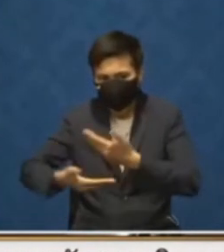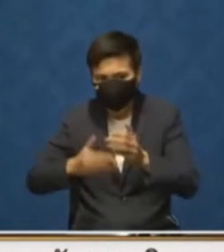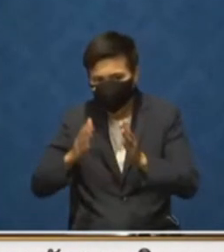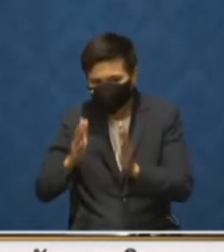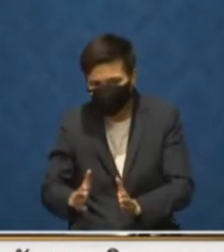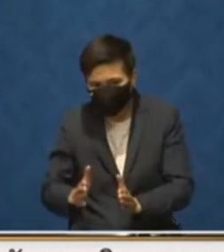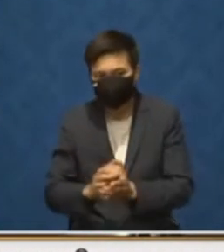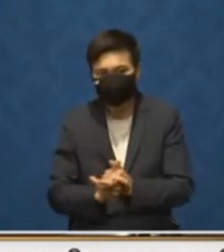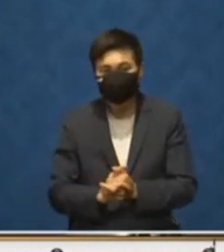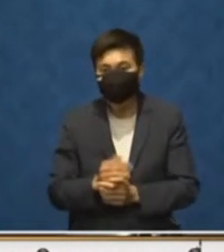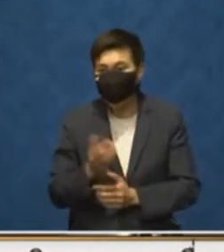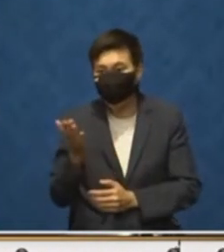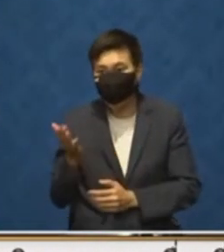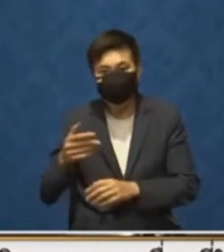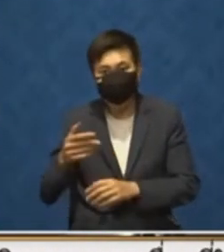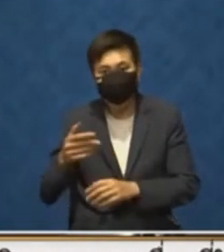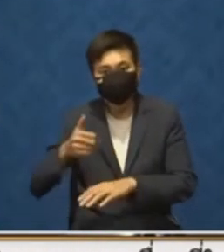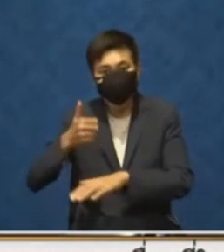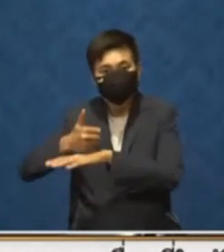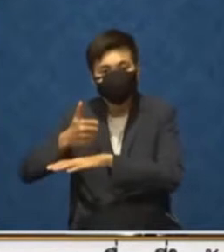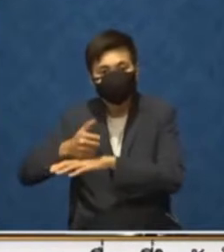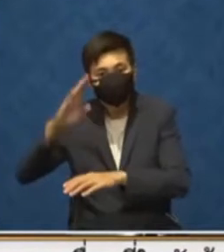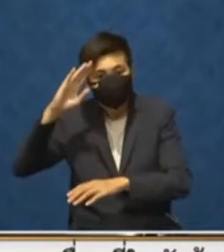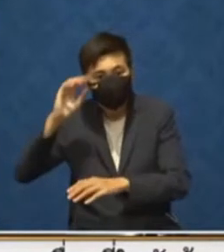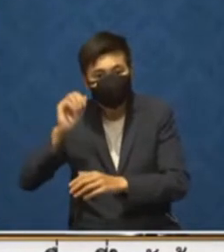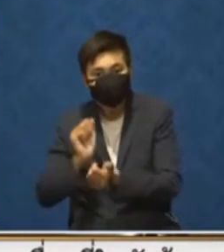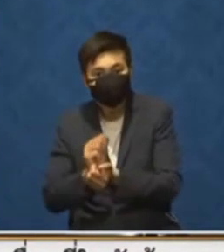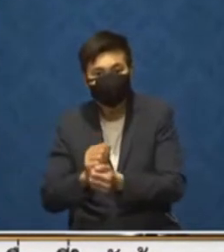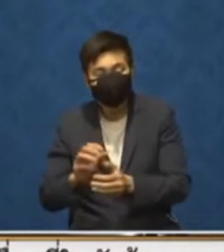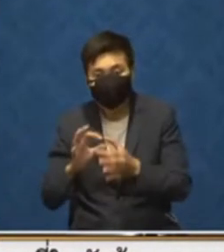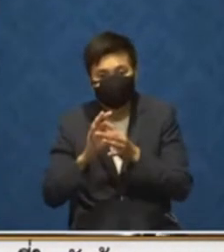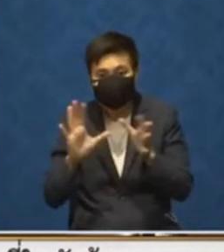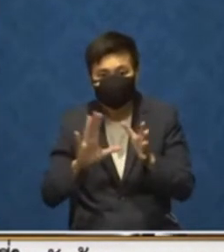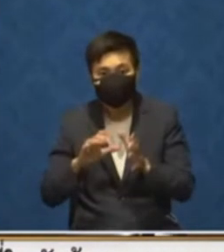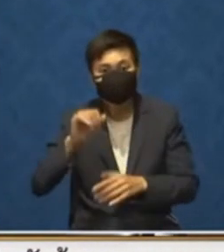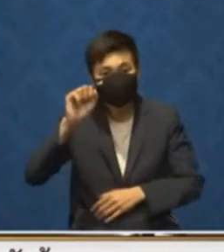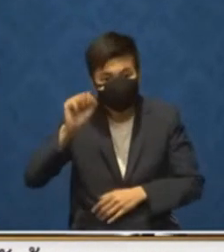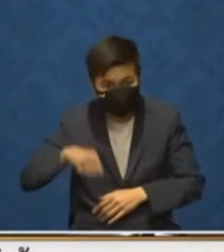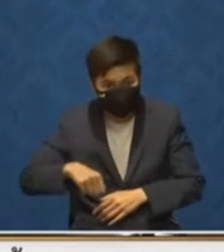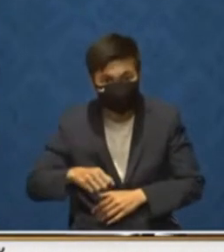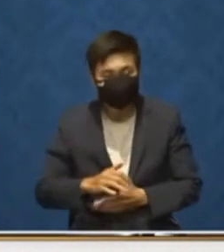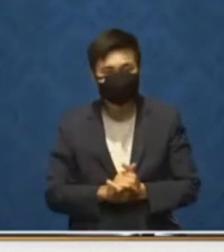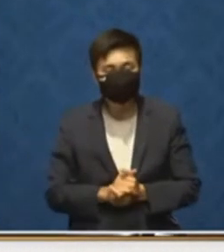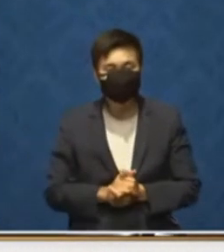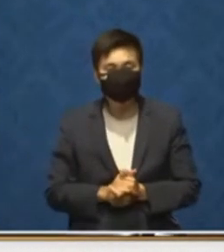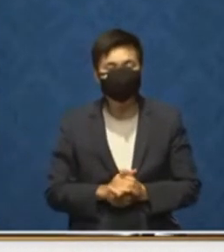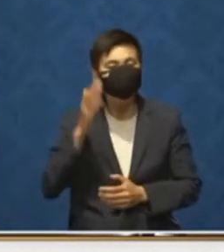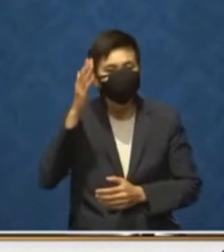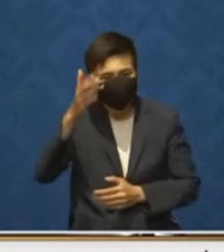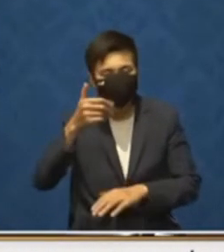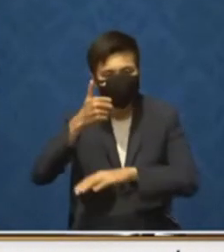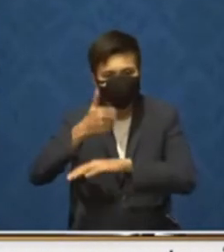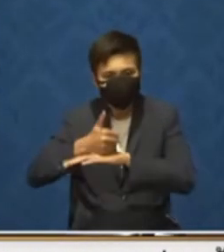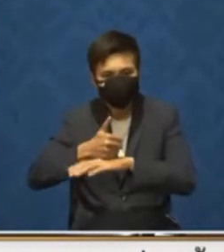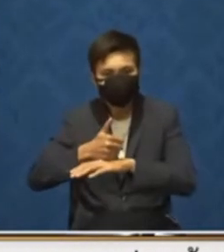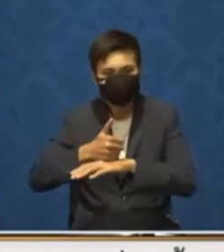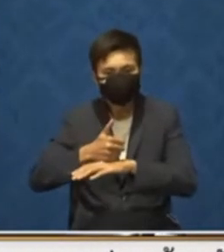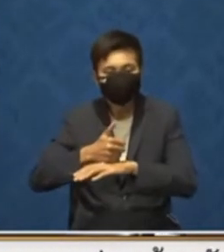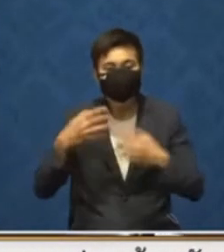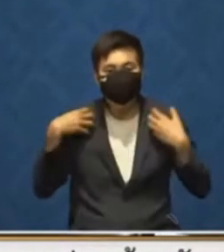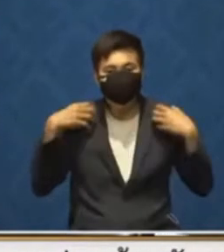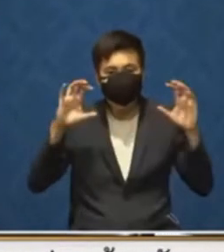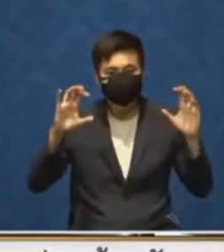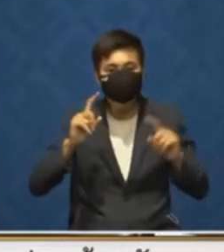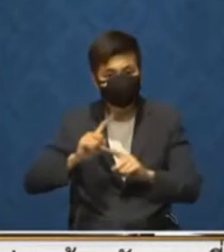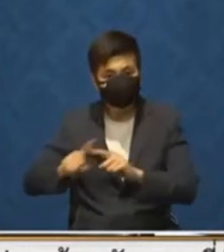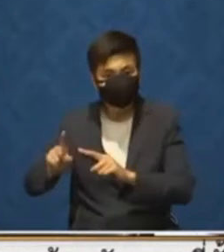ไม่ได้กินได้ใช่ไหมครับถ้าได้จะให้เป็นบรรทัดฐานต่อไปนี้ผู้กำกับหรือหัวหน้าส่วนราชการทำหล่อไว้